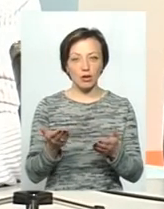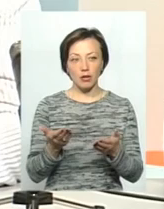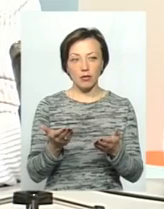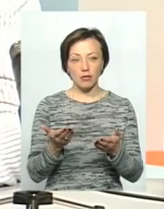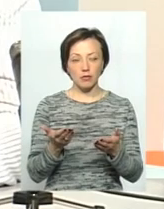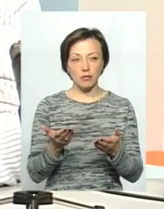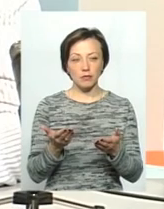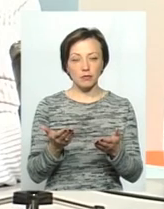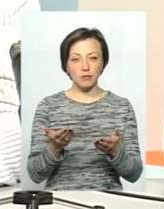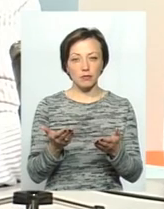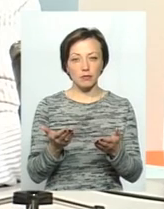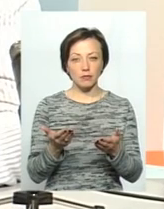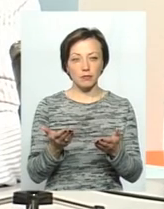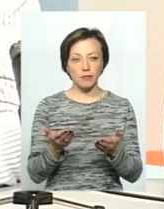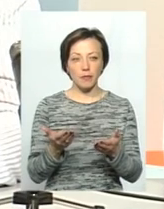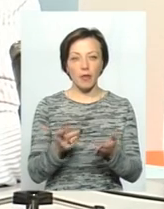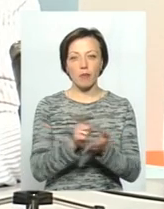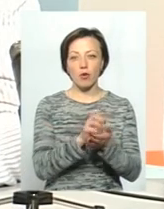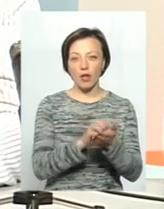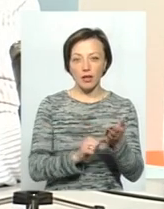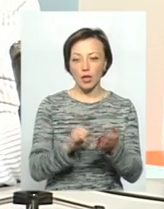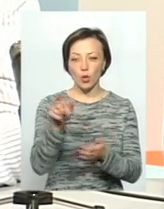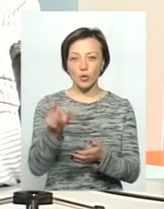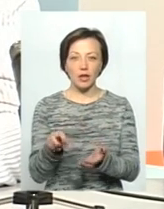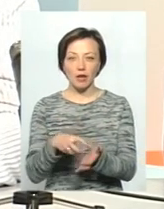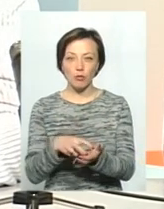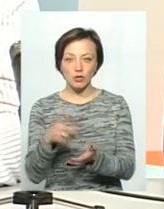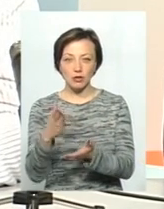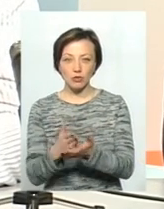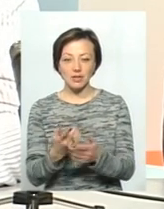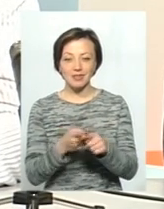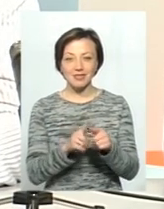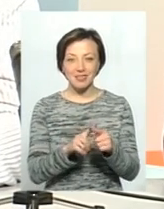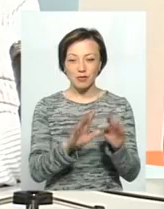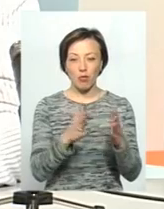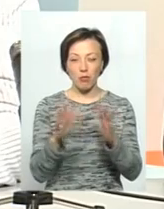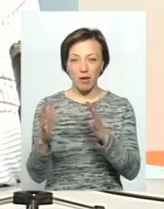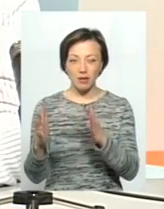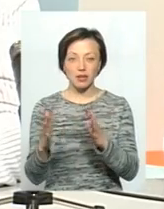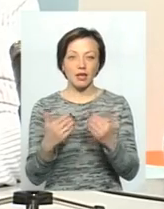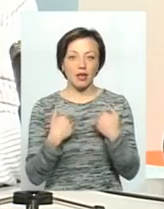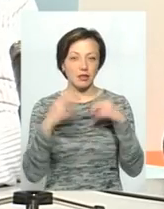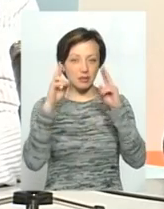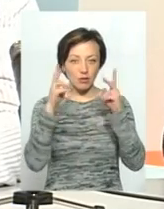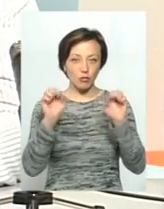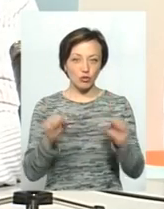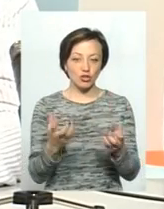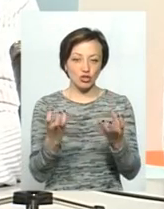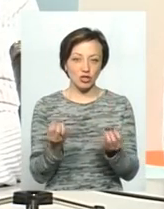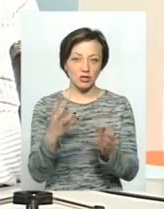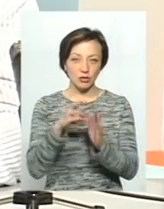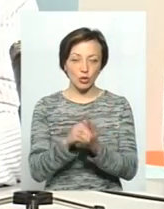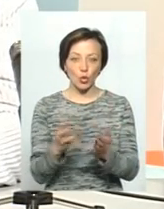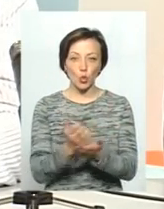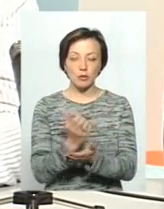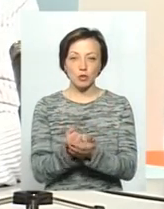і що людина не боїться там знаходитись, розумієте? От ці от моменти, от, я от не знаю, може ще якісь складова є для